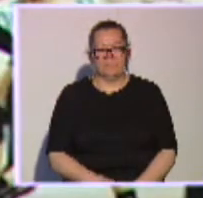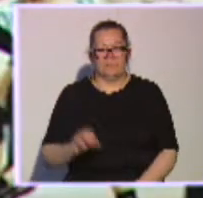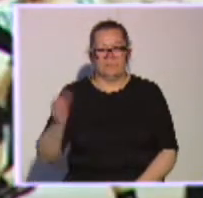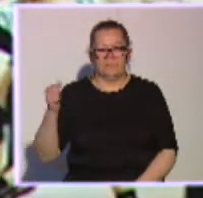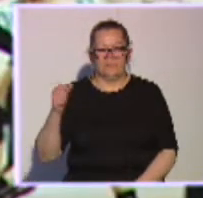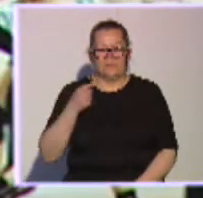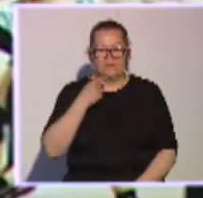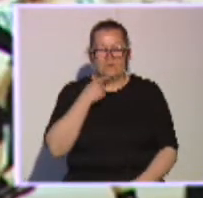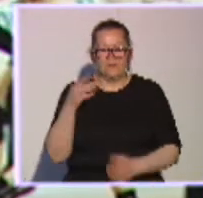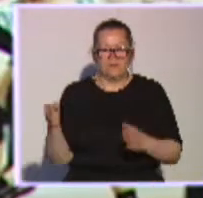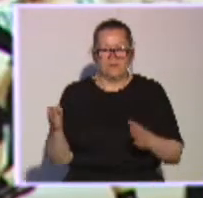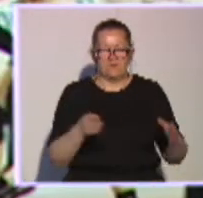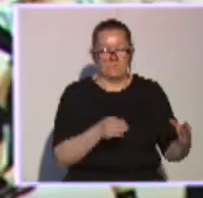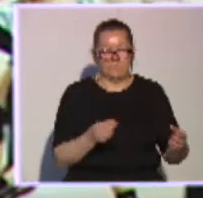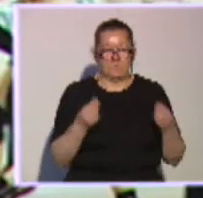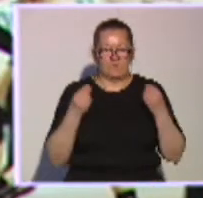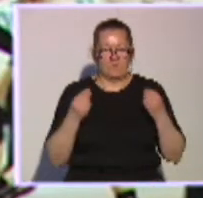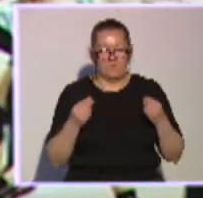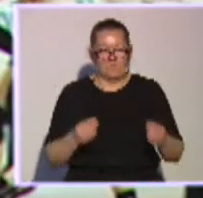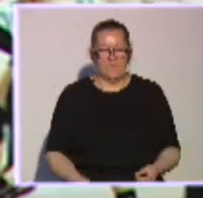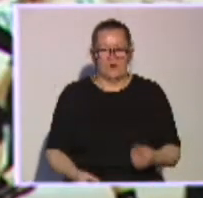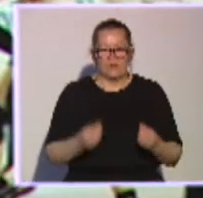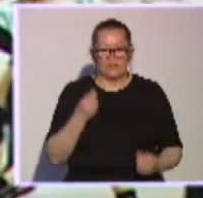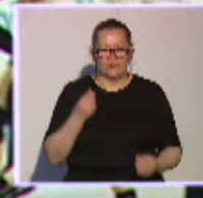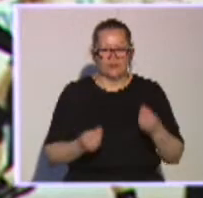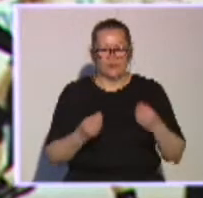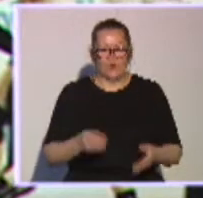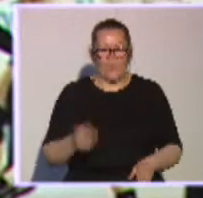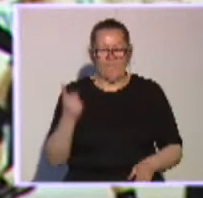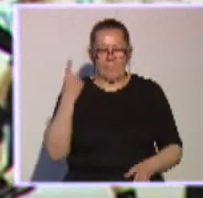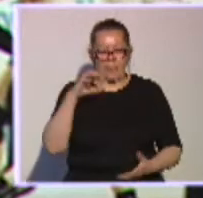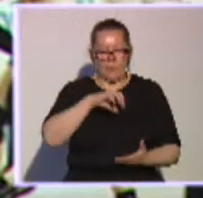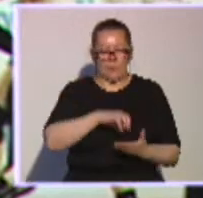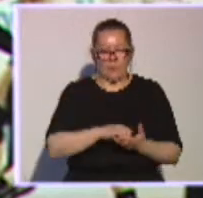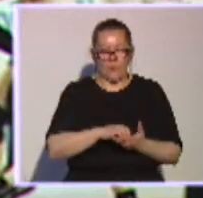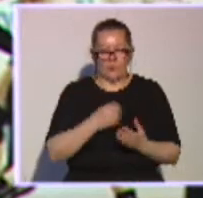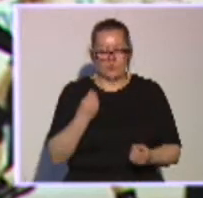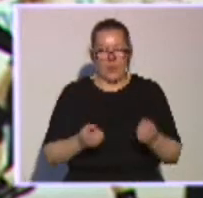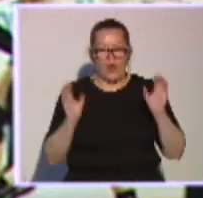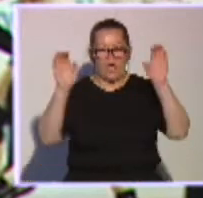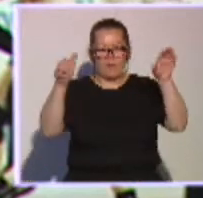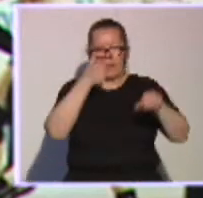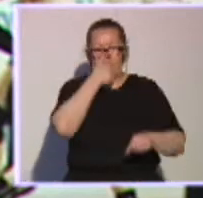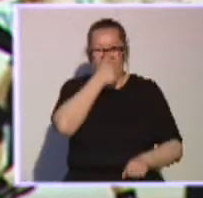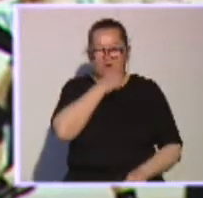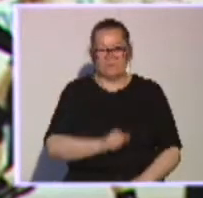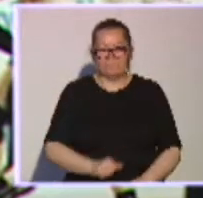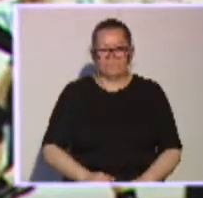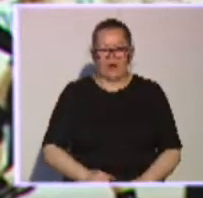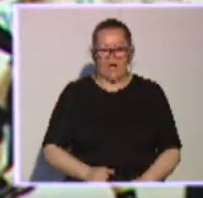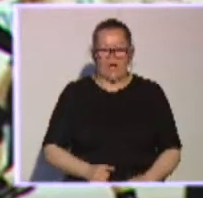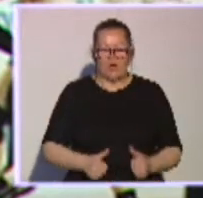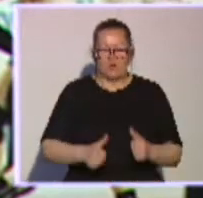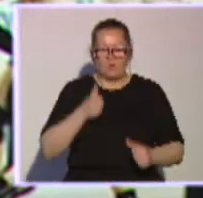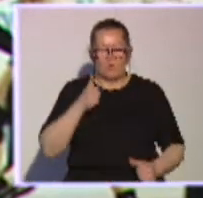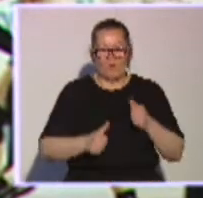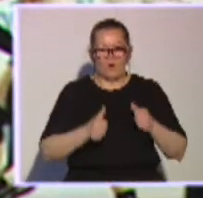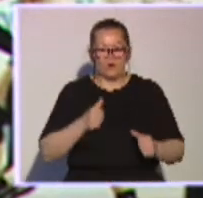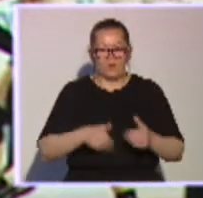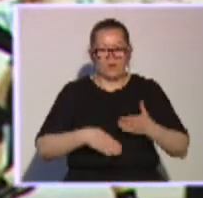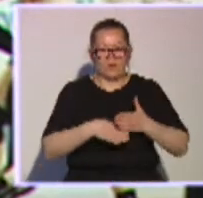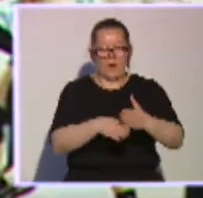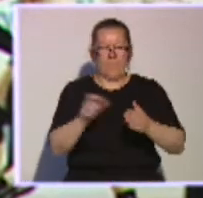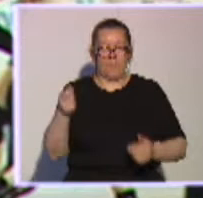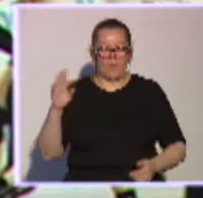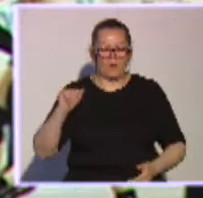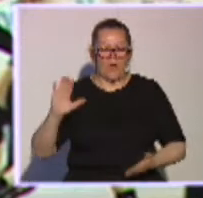SCM Craiova a debutat cu dreptul în turneul de baraj pentru menținerea pe prima scenă a handbalului feminin românesc. Sportivele antrenate de Bogdan Burcea au